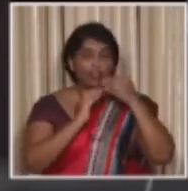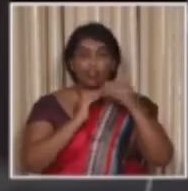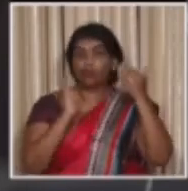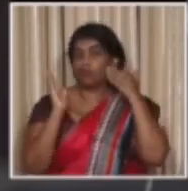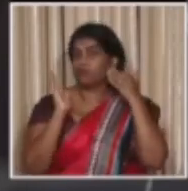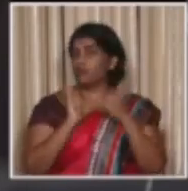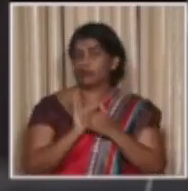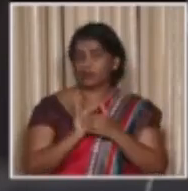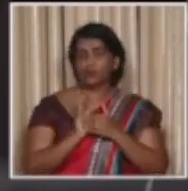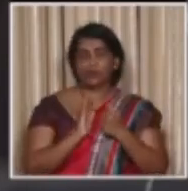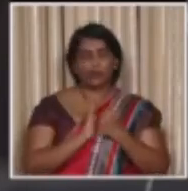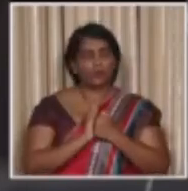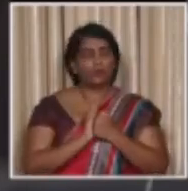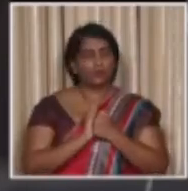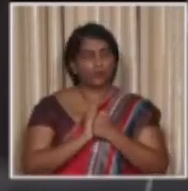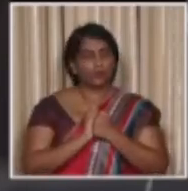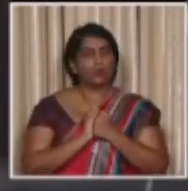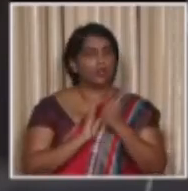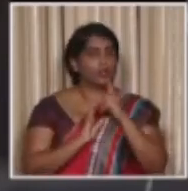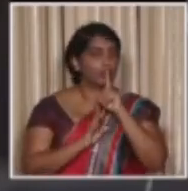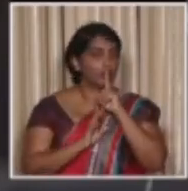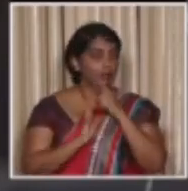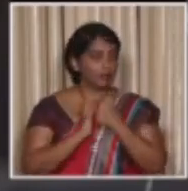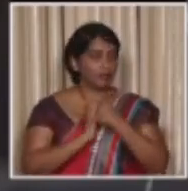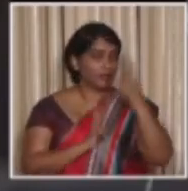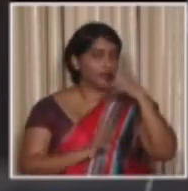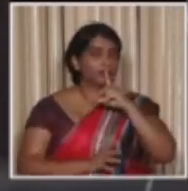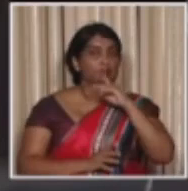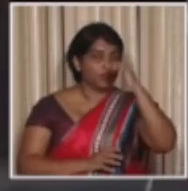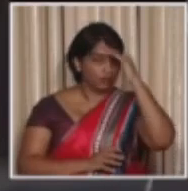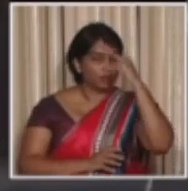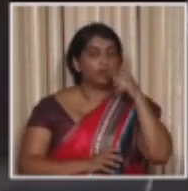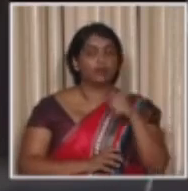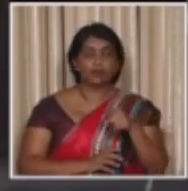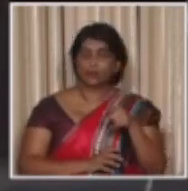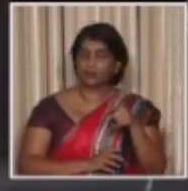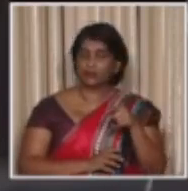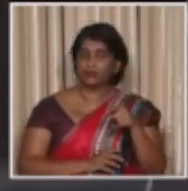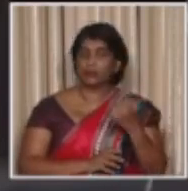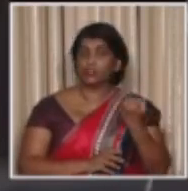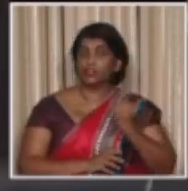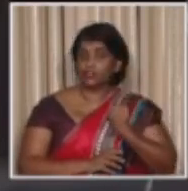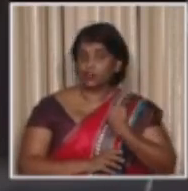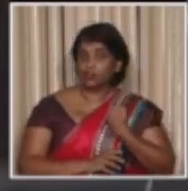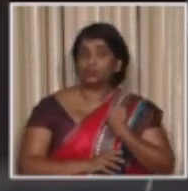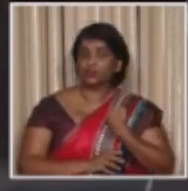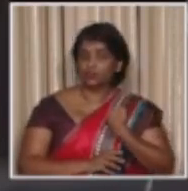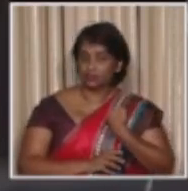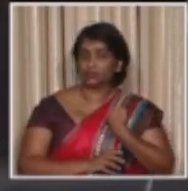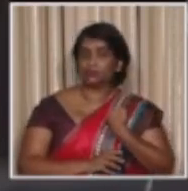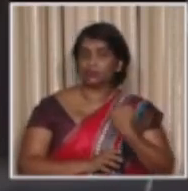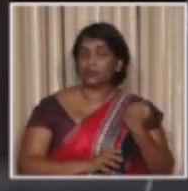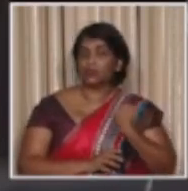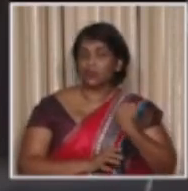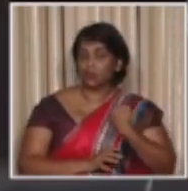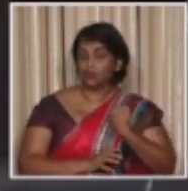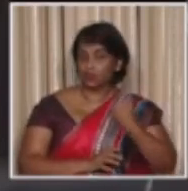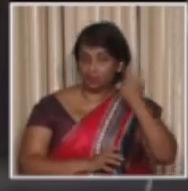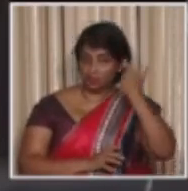කරු මූලාසනේ ගරු කතාන නියෝජ්‍ය කතානායකතුමනි වෛද්‍ය චතුස්පාද මතයි.